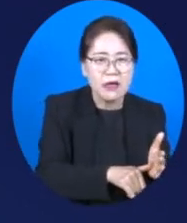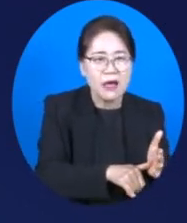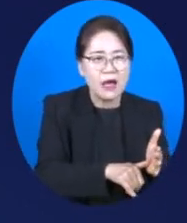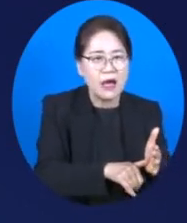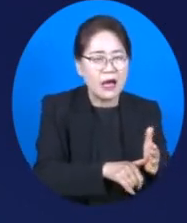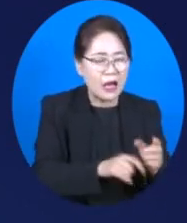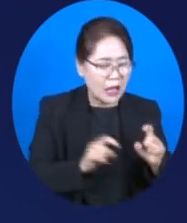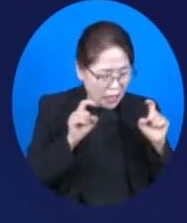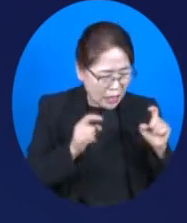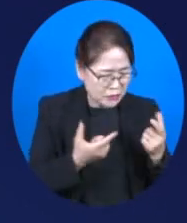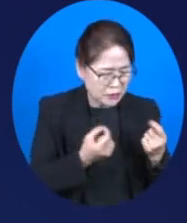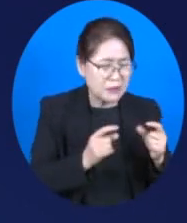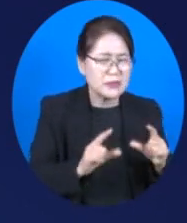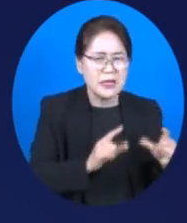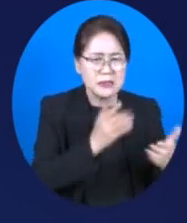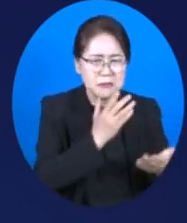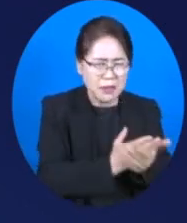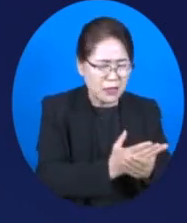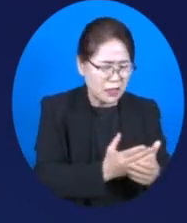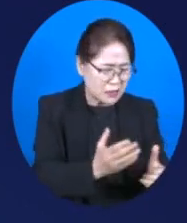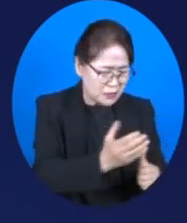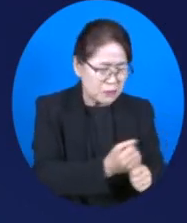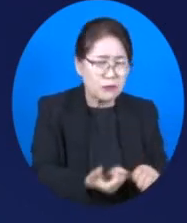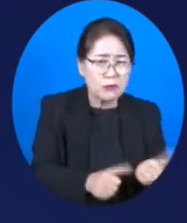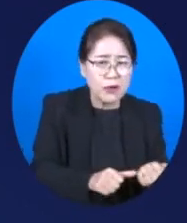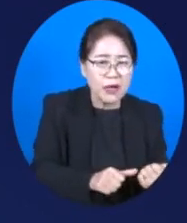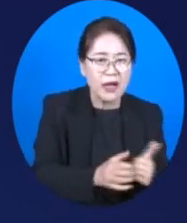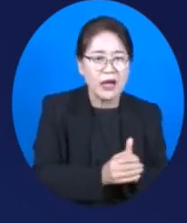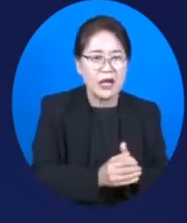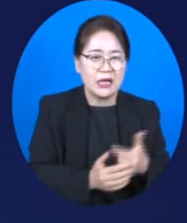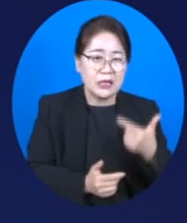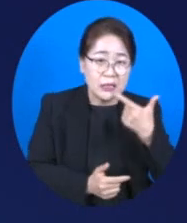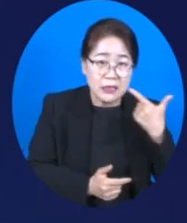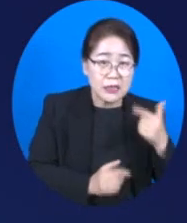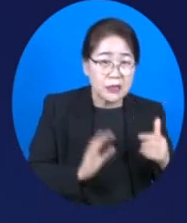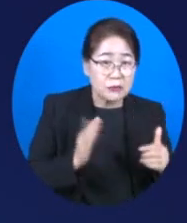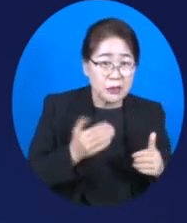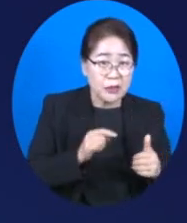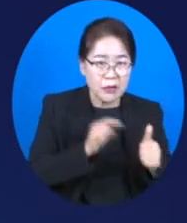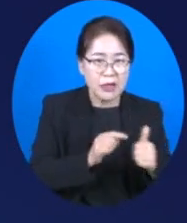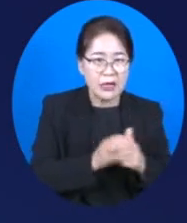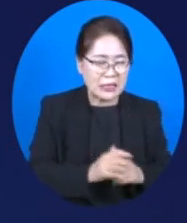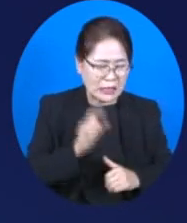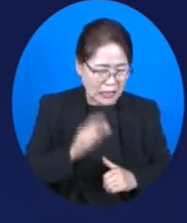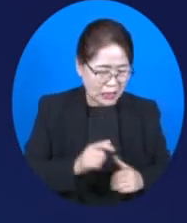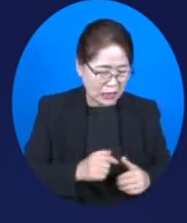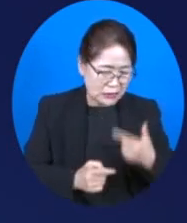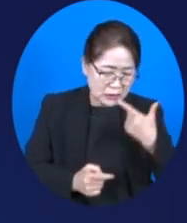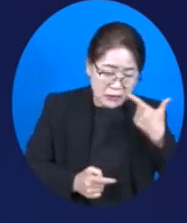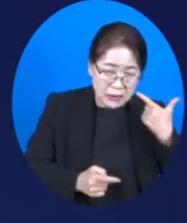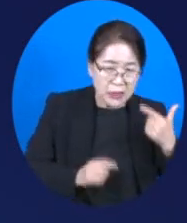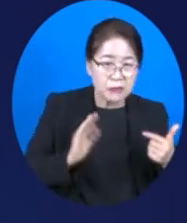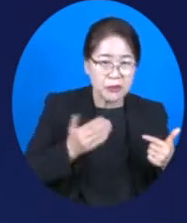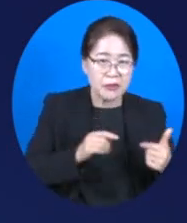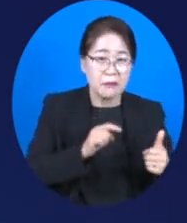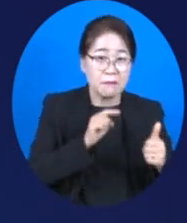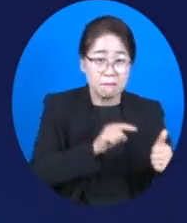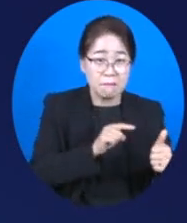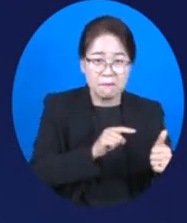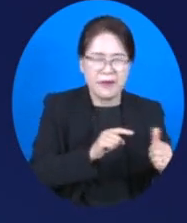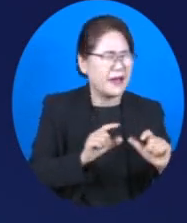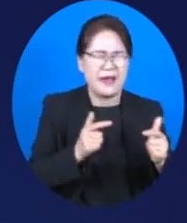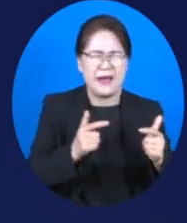양으로 나가면 안 된다. 잡혀 죽는다? 이리가 되어라. 더 강한 이리가 되어라. 그렇게 말씀하지